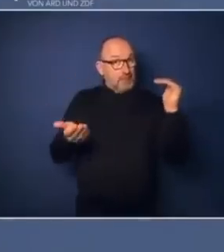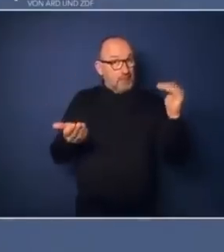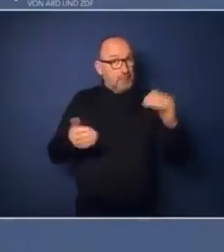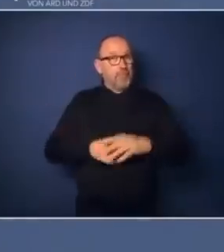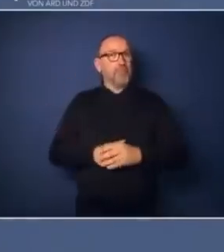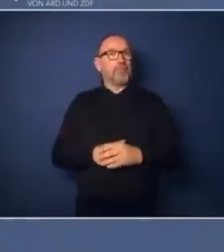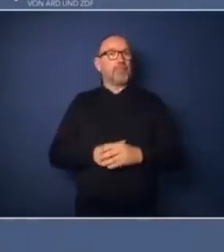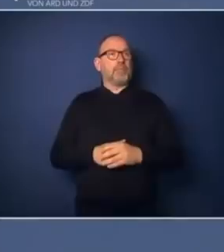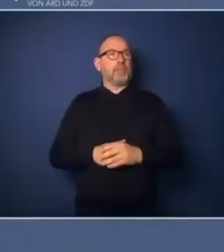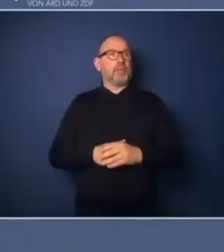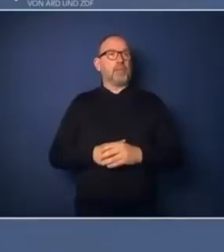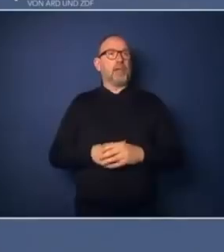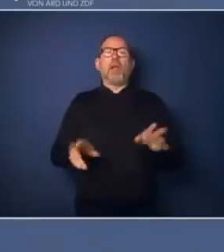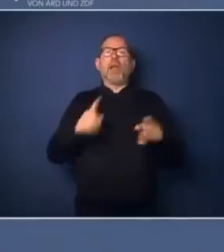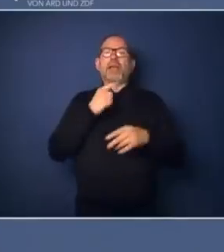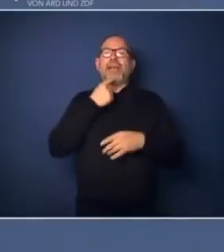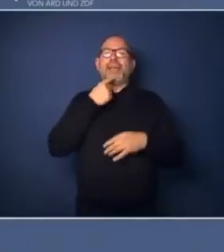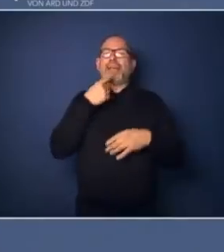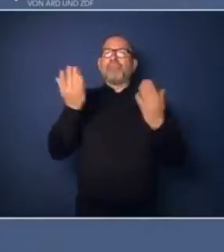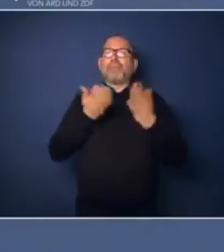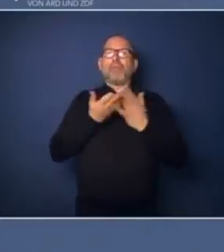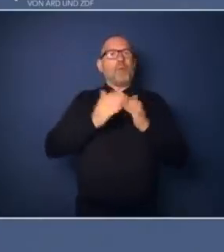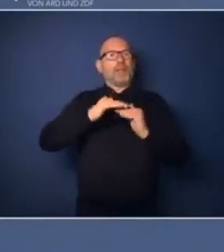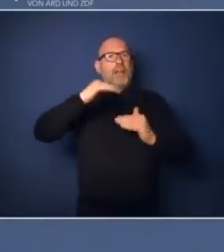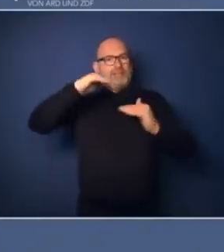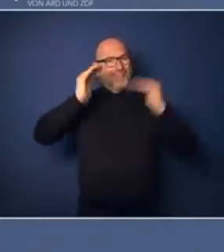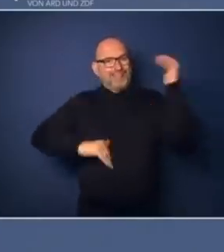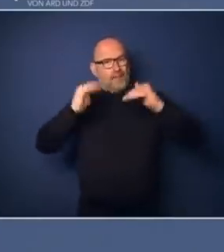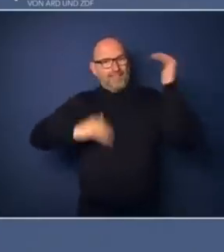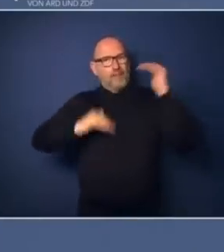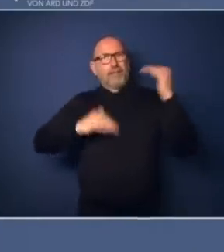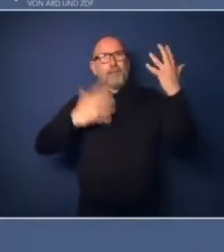Gibt es außer Rissen bei Ihnen überhaupt noch irgendwas Zusammenhängendes? Also,